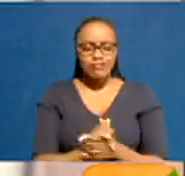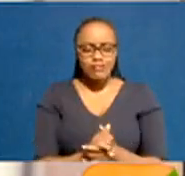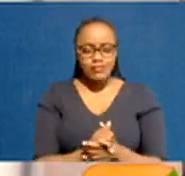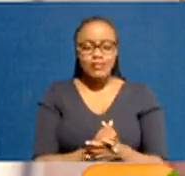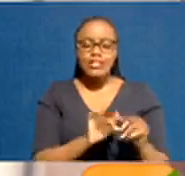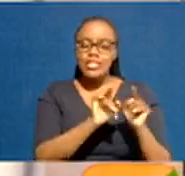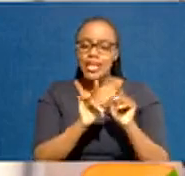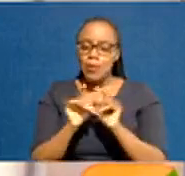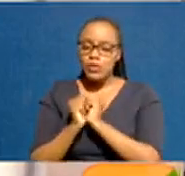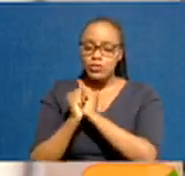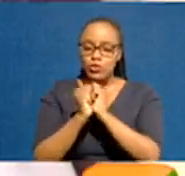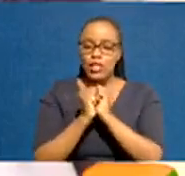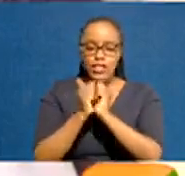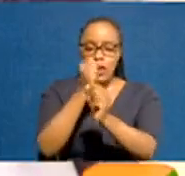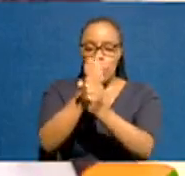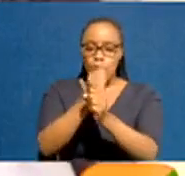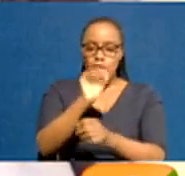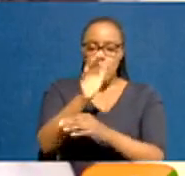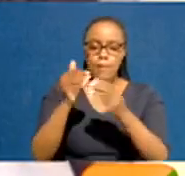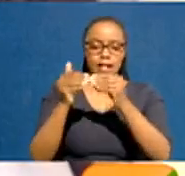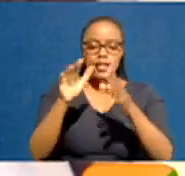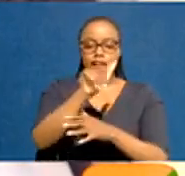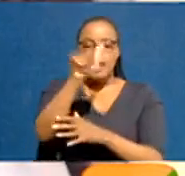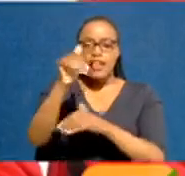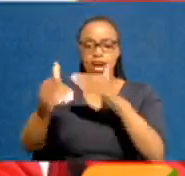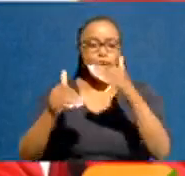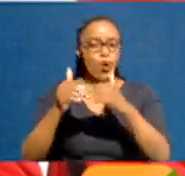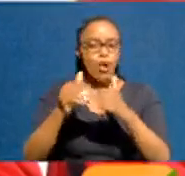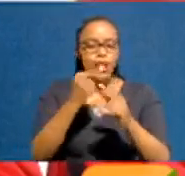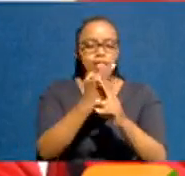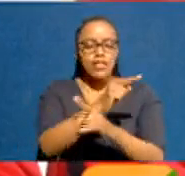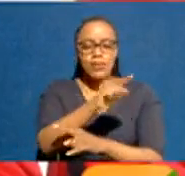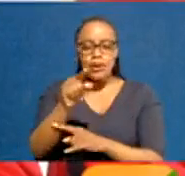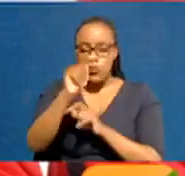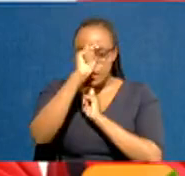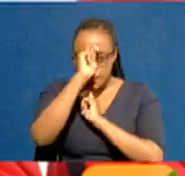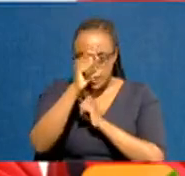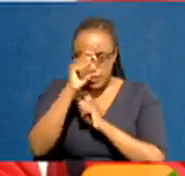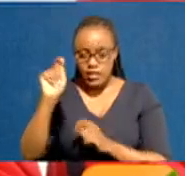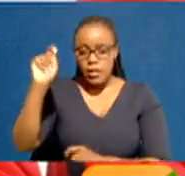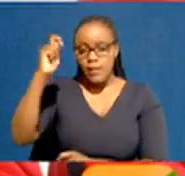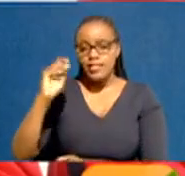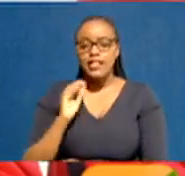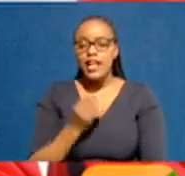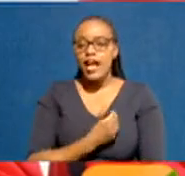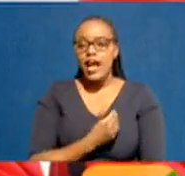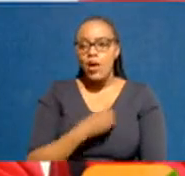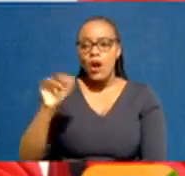Na tutashirikiana pamoja na viongozi wenu na wale wengine wote. Tunaheshimu rais wetu Uhuru